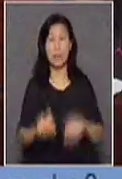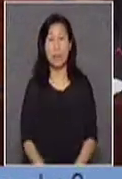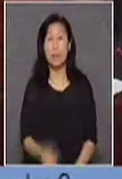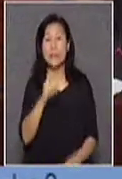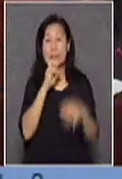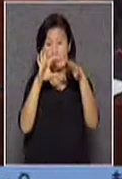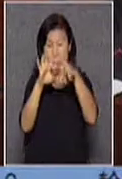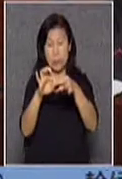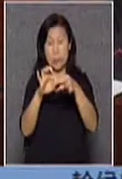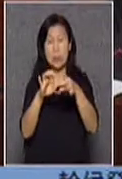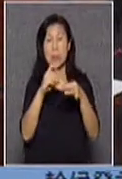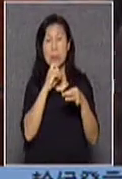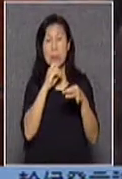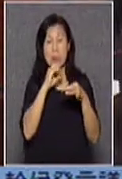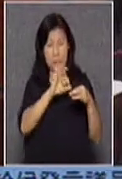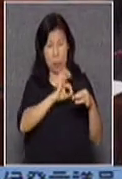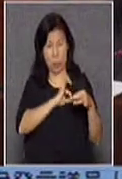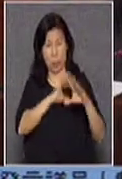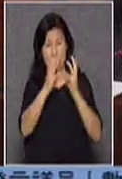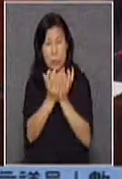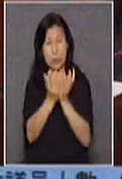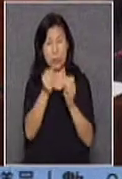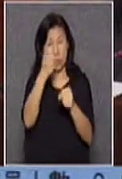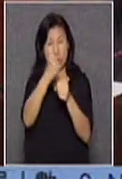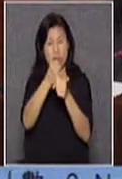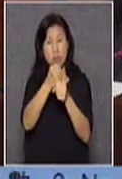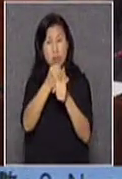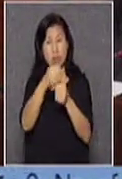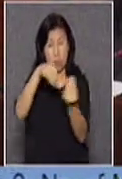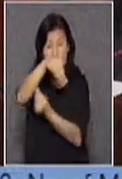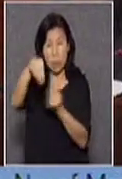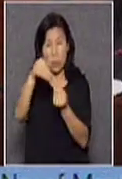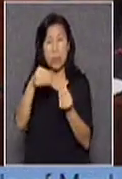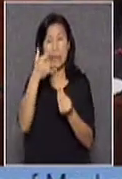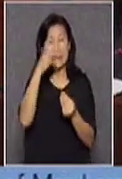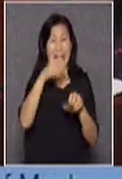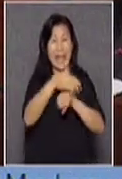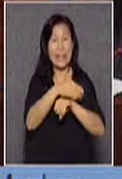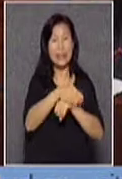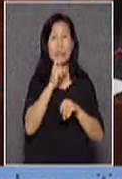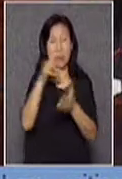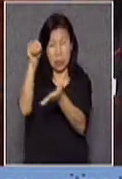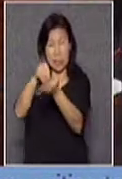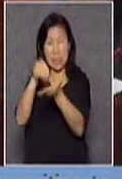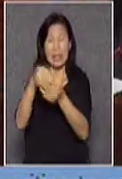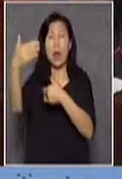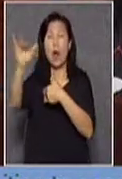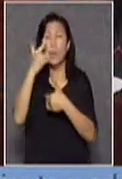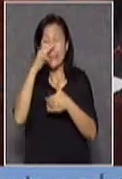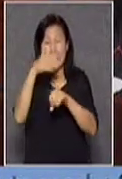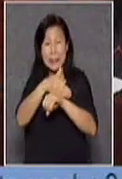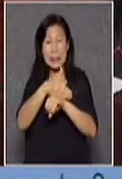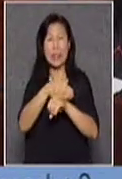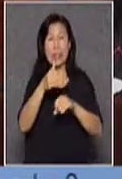的 組織和的運作模式，比現時新界很多已經被定位 原居